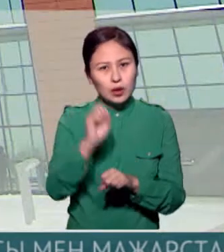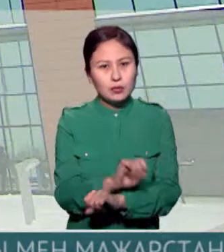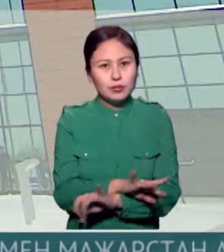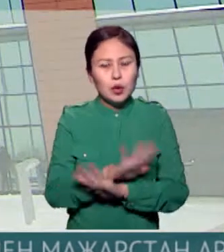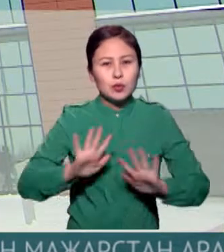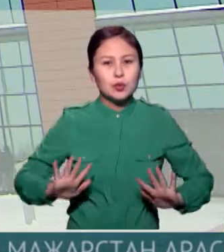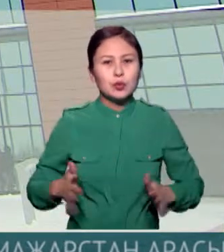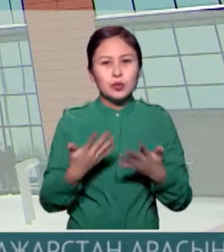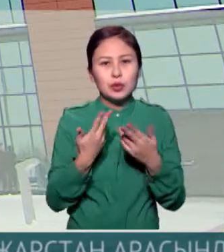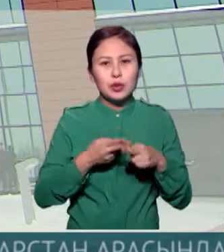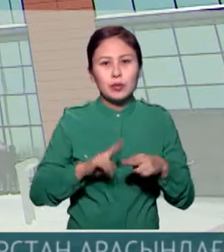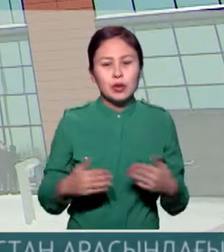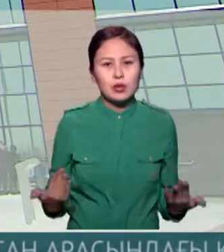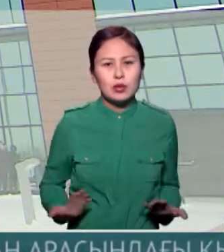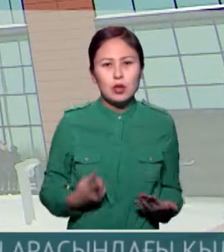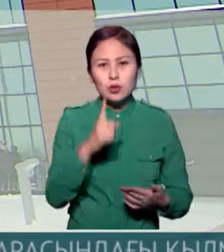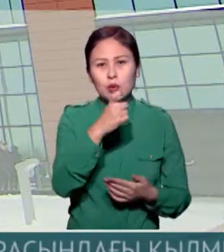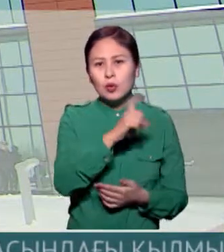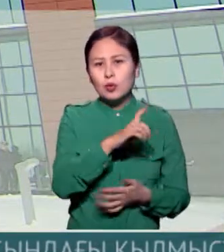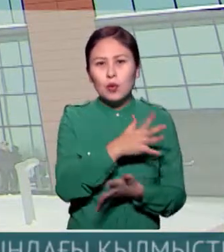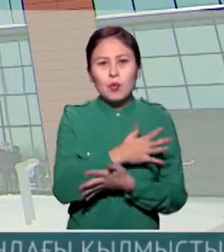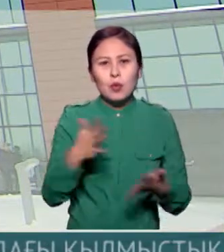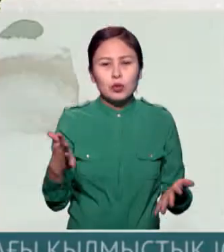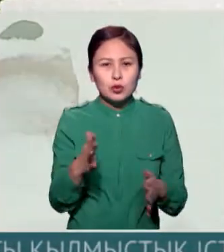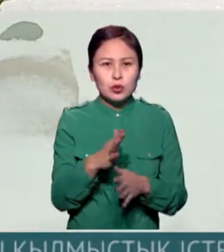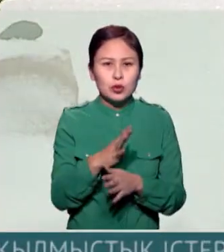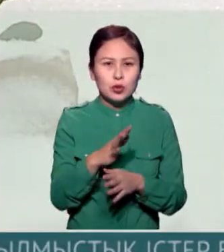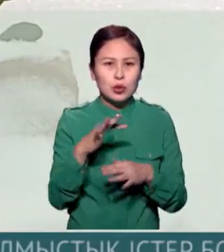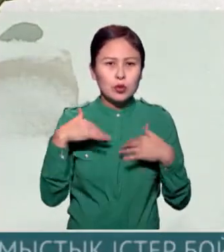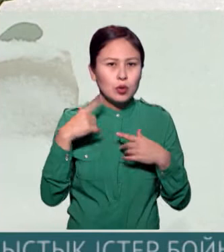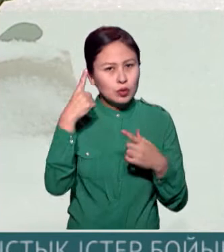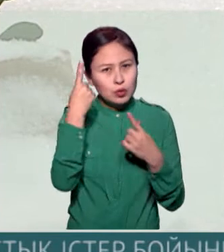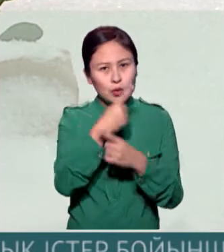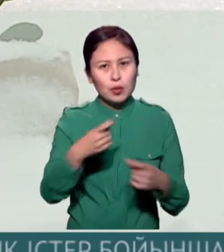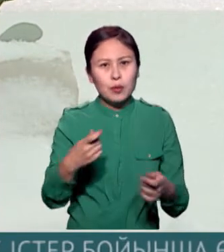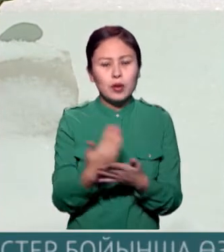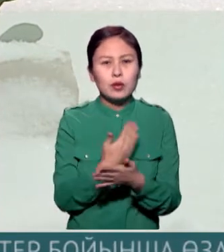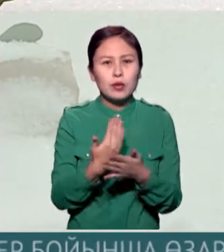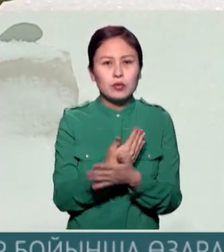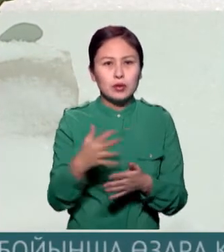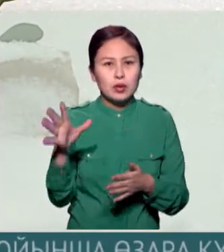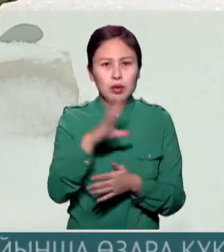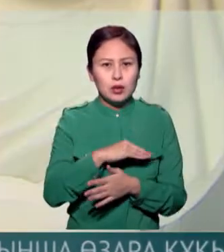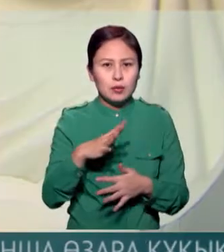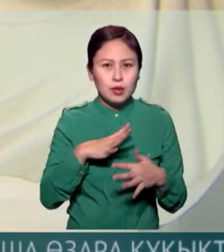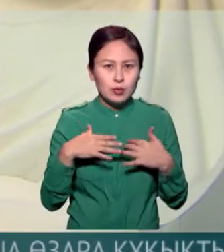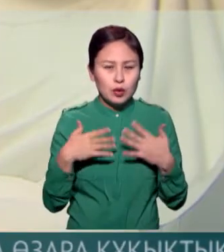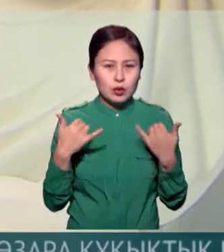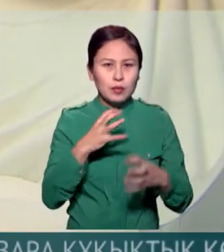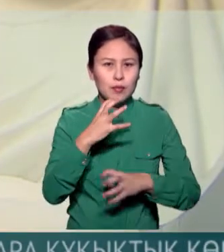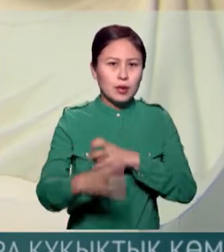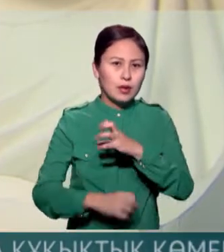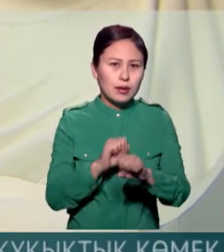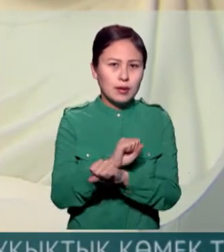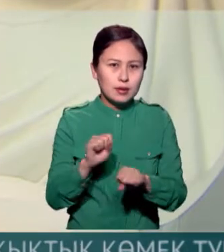түршігерлік әрекеттер салдарынан 100-ден астам адамның қайтыс болғаны жайлы суыт хабарды зор күйзеліспен қабылдағанын жеткізді. Ендігі жерде